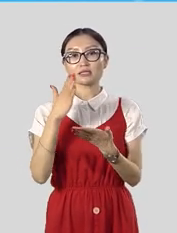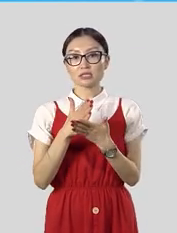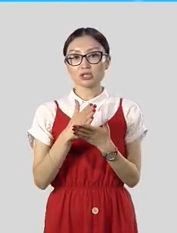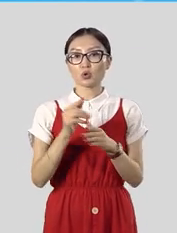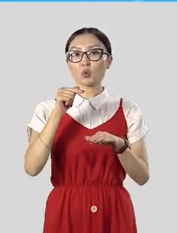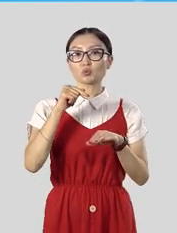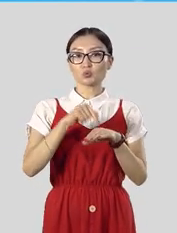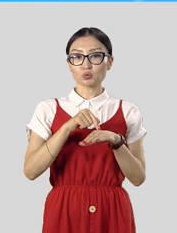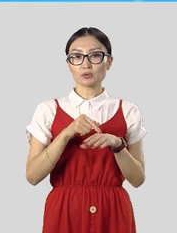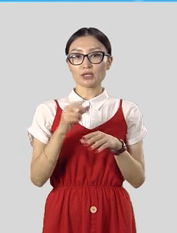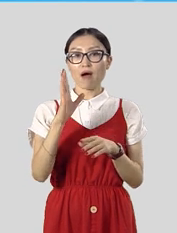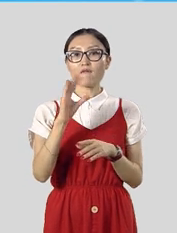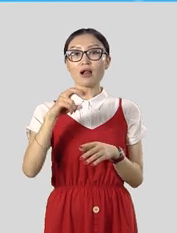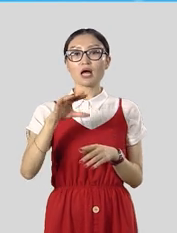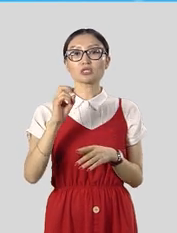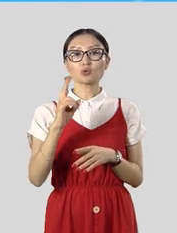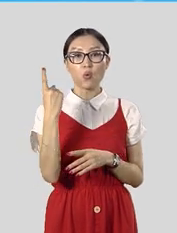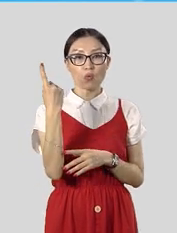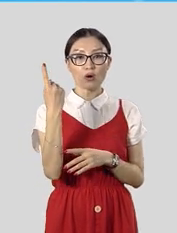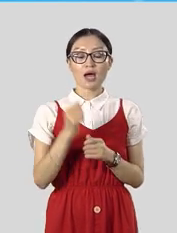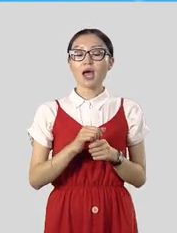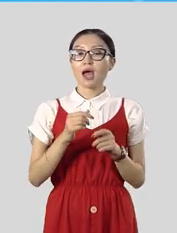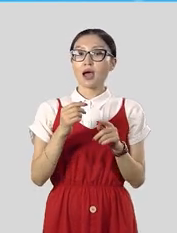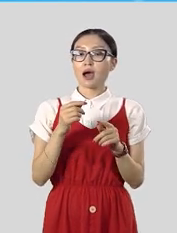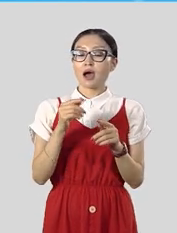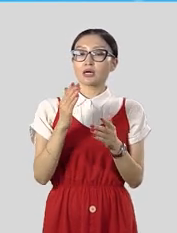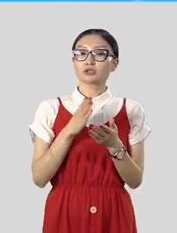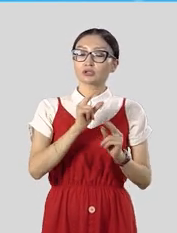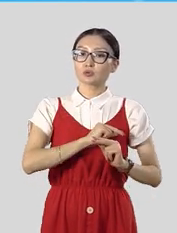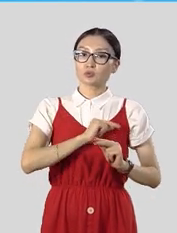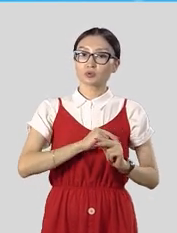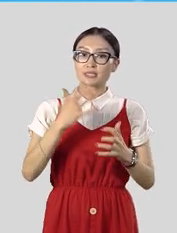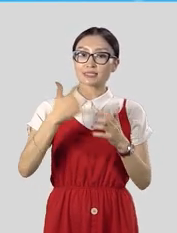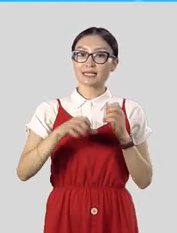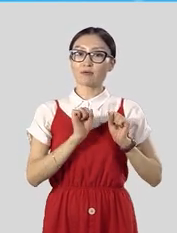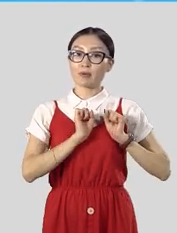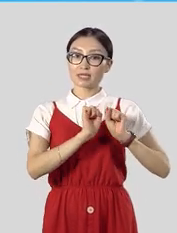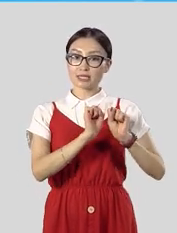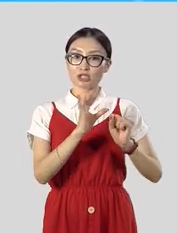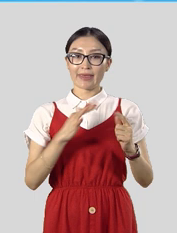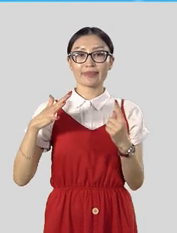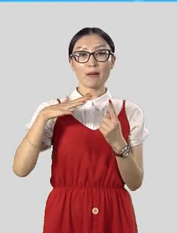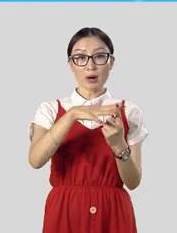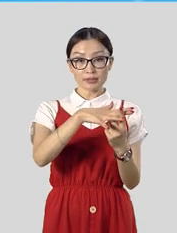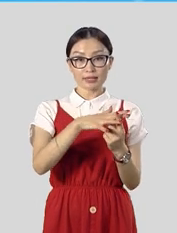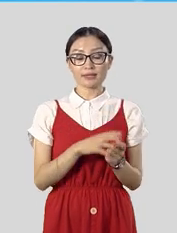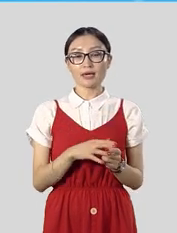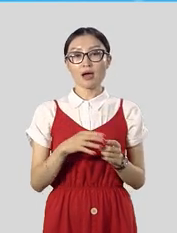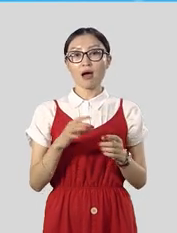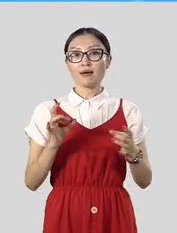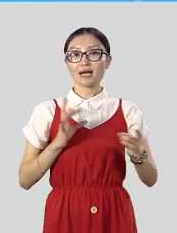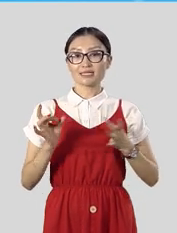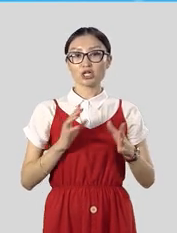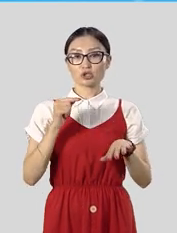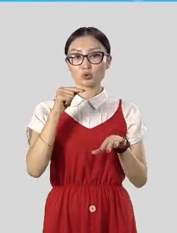также чувствительный волосок. Стрекательные клетки служат средством защиты и нападения.